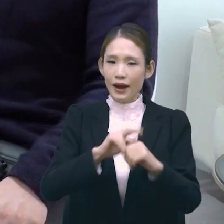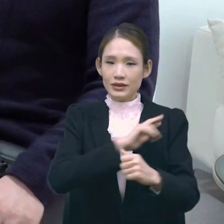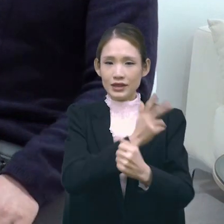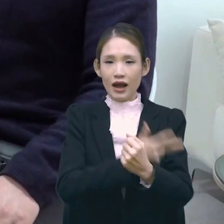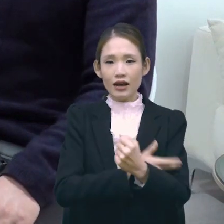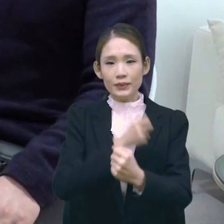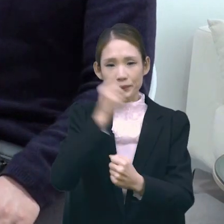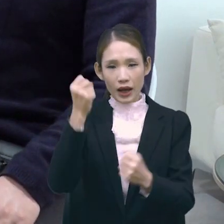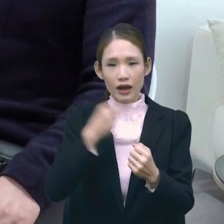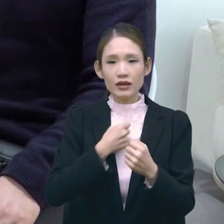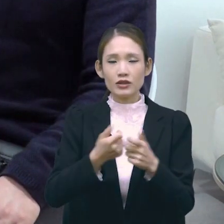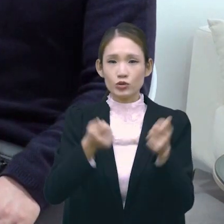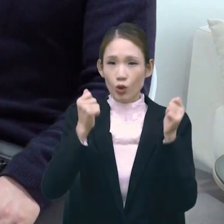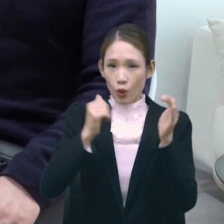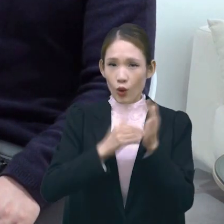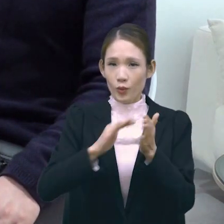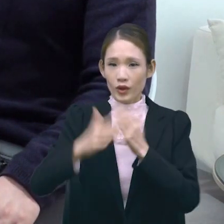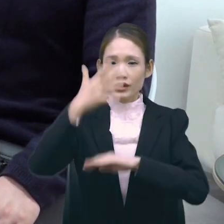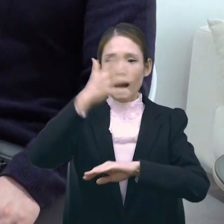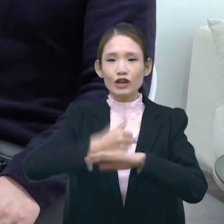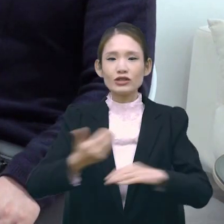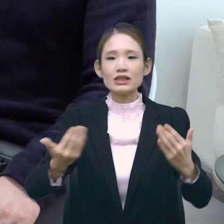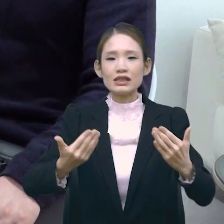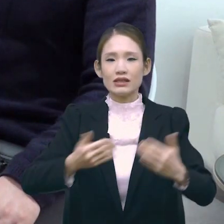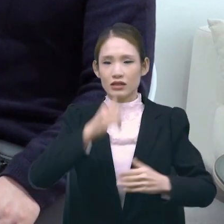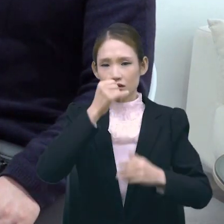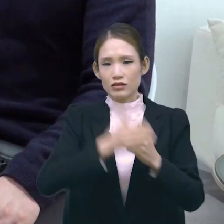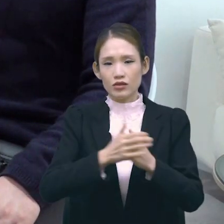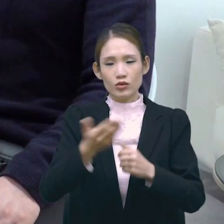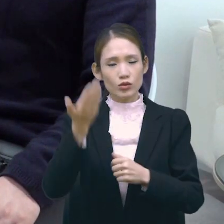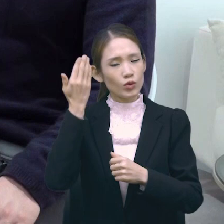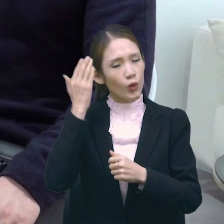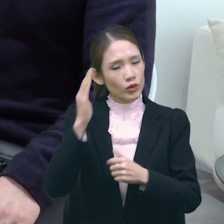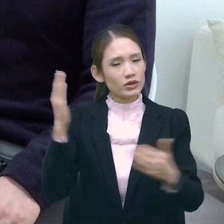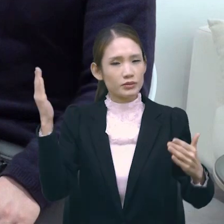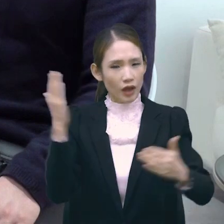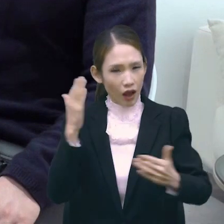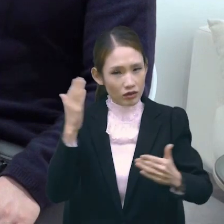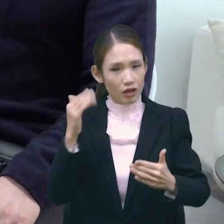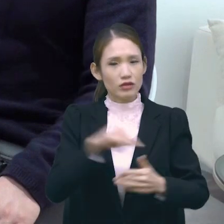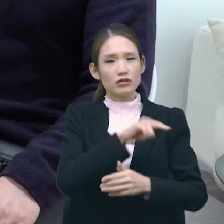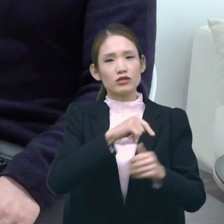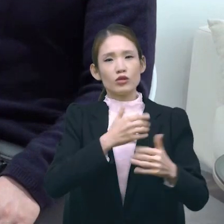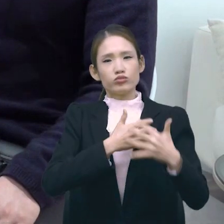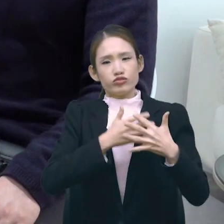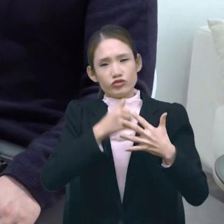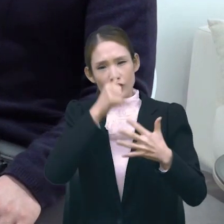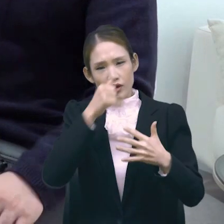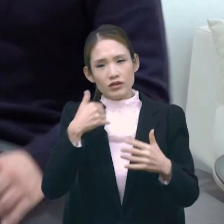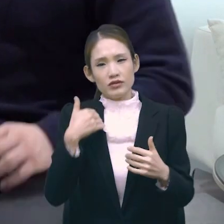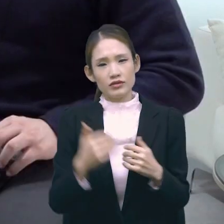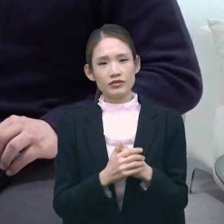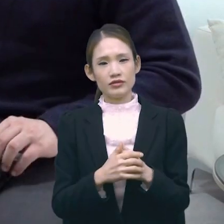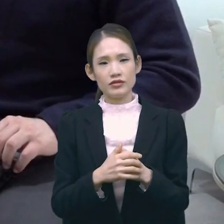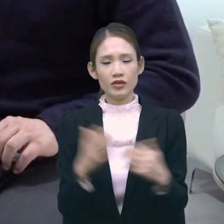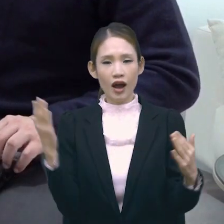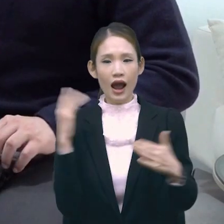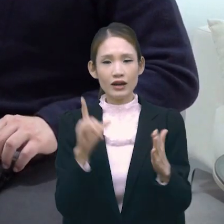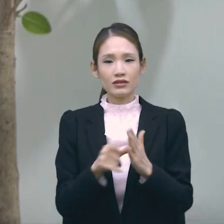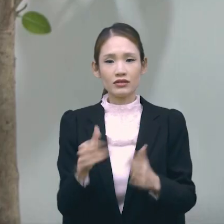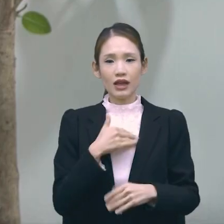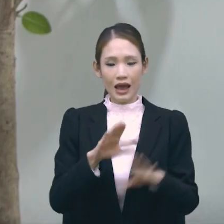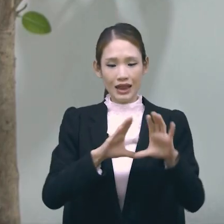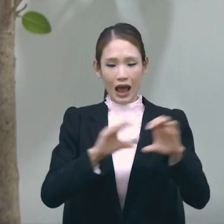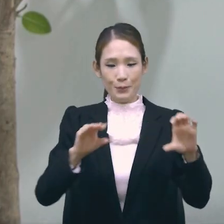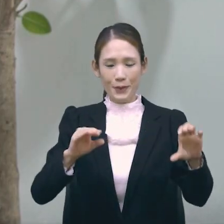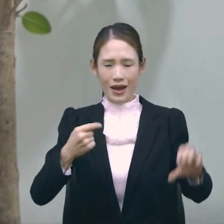자격증을 확실히 우리가 취득을 해서 졸업을 하니까 나중에 할 일이 확실히 있었는데 요즘 학생들은 좀 불안할 수도 있을 것 같아요. 분위기 좀 얘기해 주세요. 좀 어떤 그래서